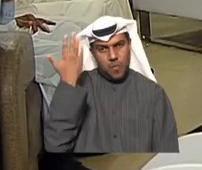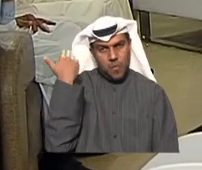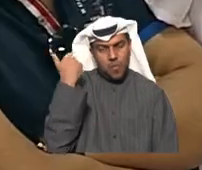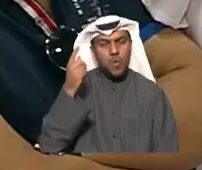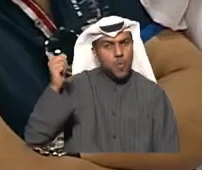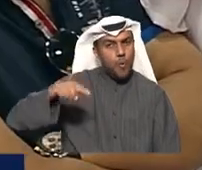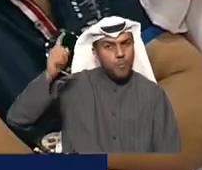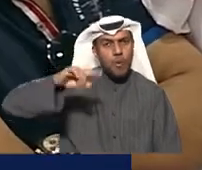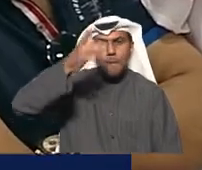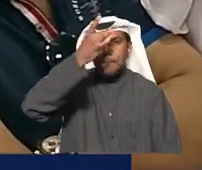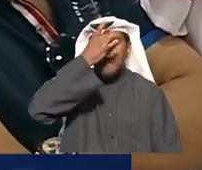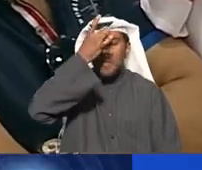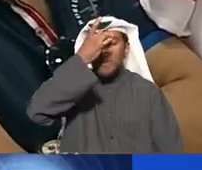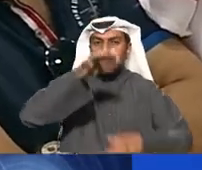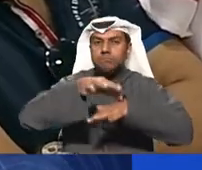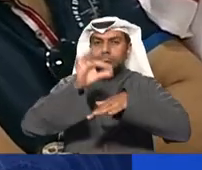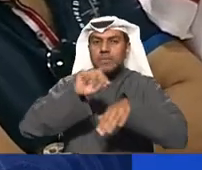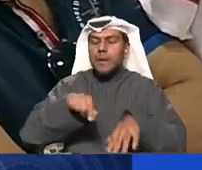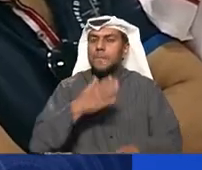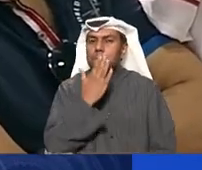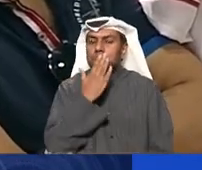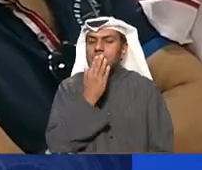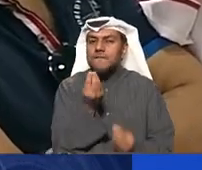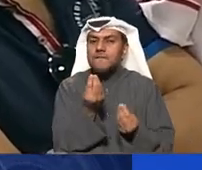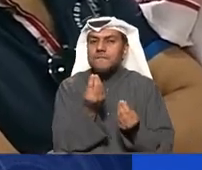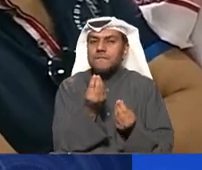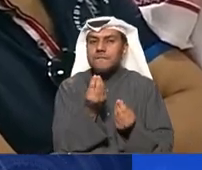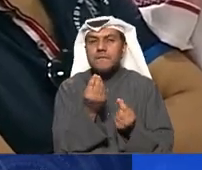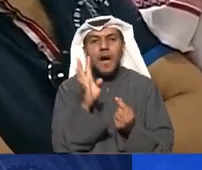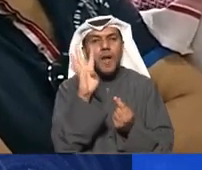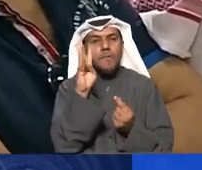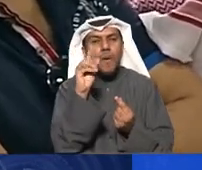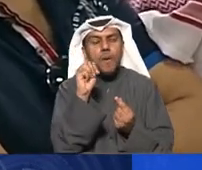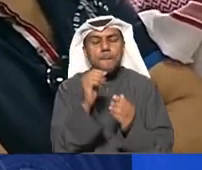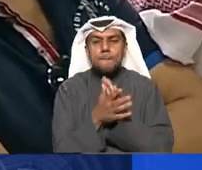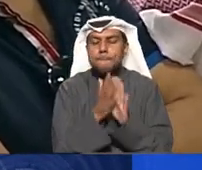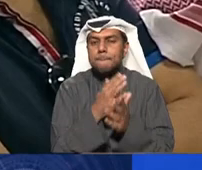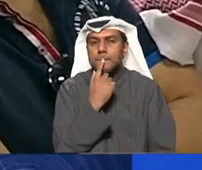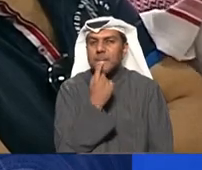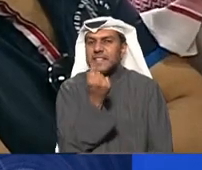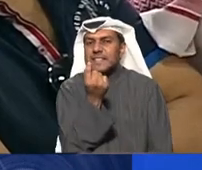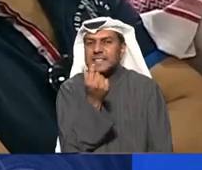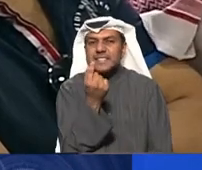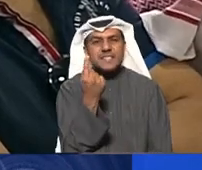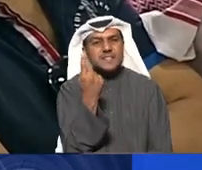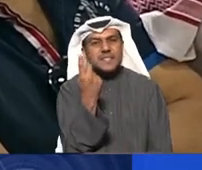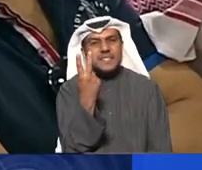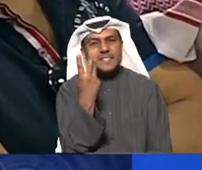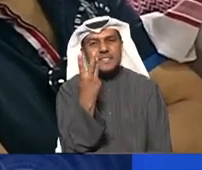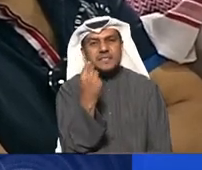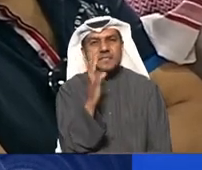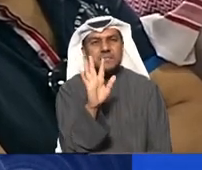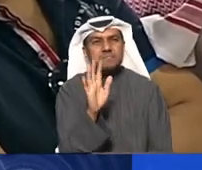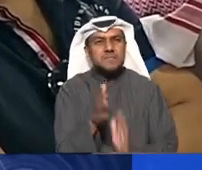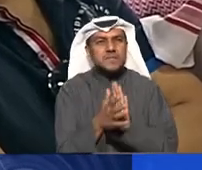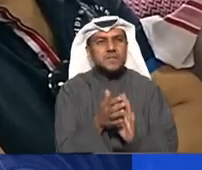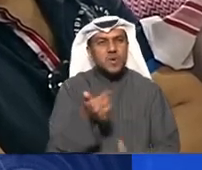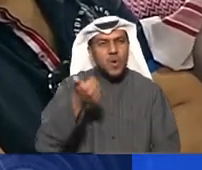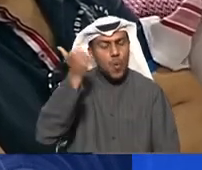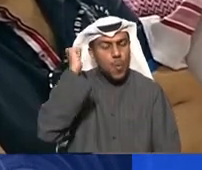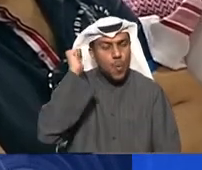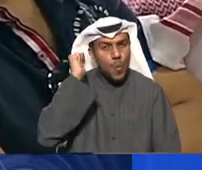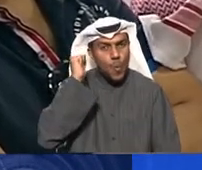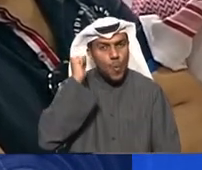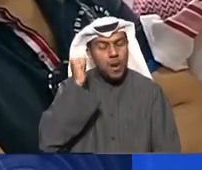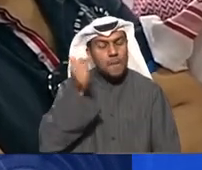يوم تضاعف عدد الحالات، الآن في تقريبا 4 أيام الماضية فقط 3 حالات. نعم. أو 4 حالات. نعم. ما هو